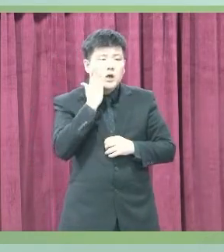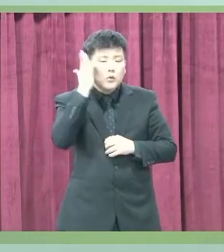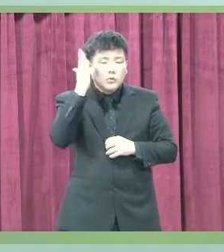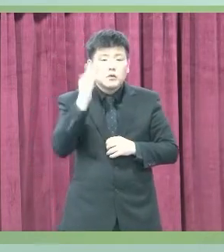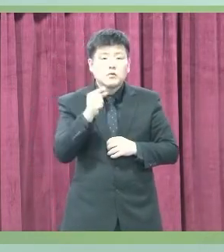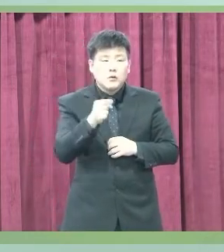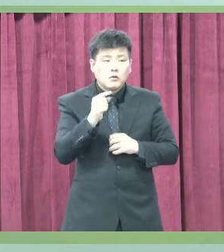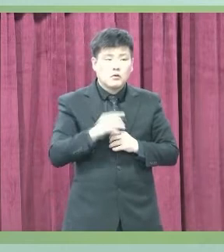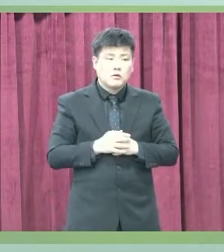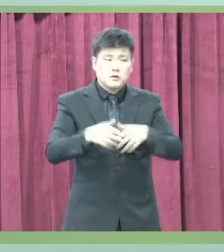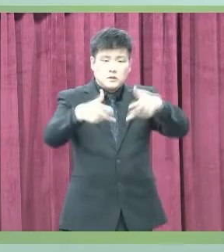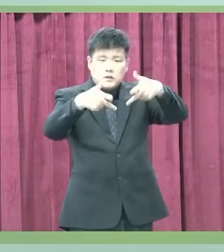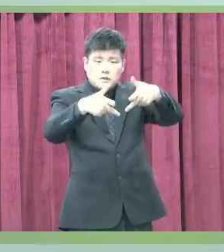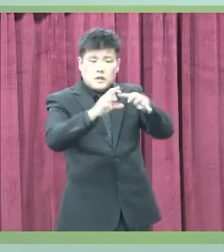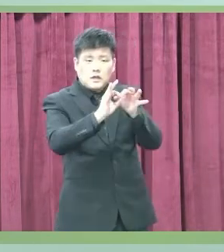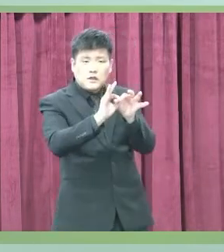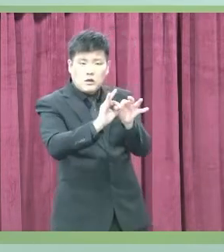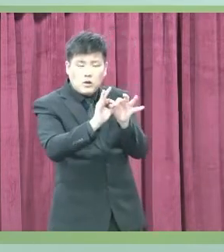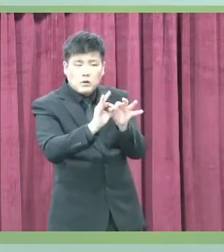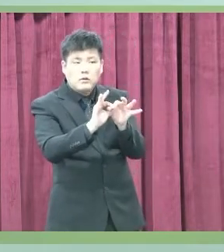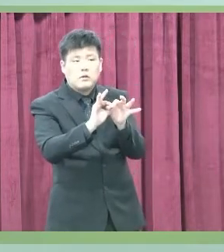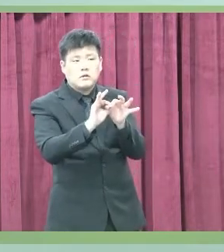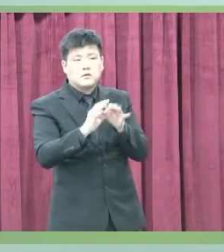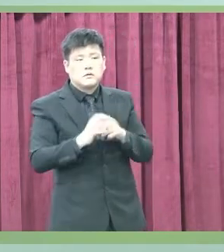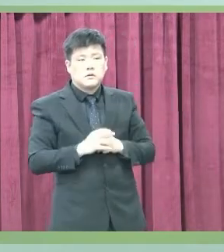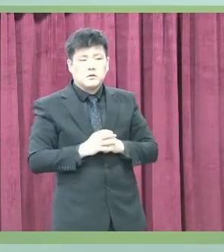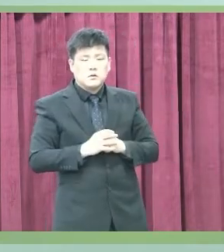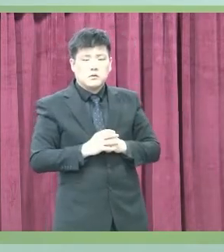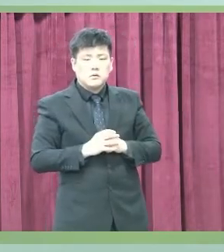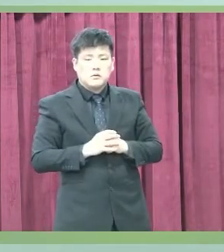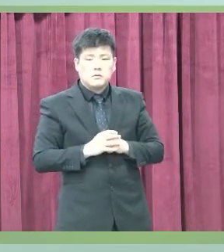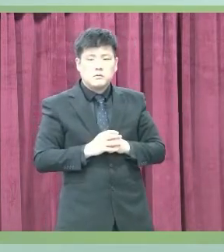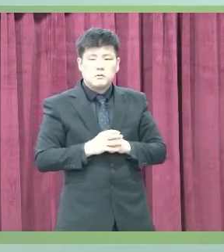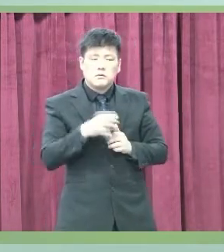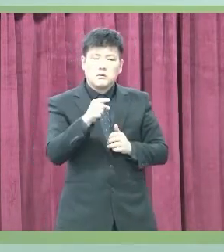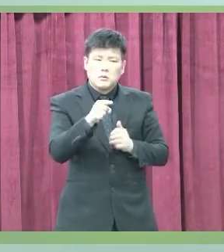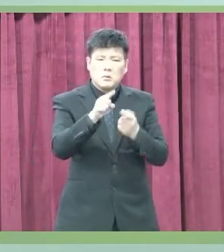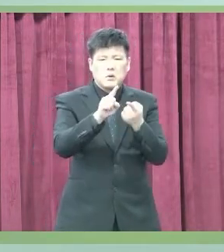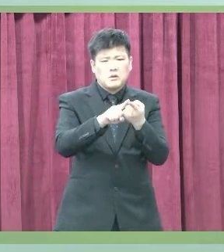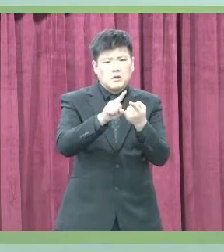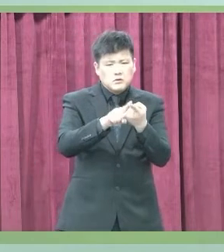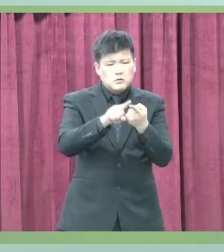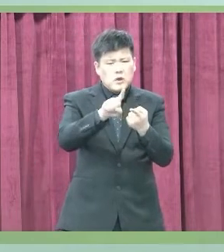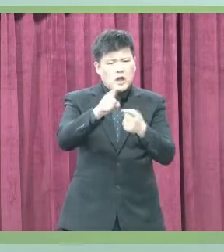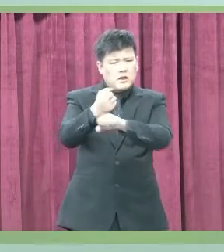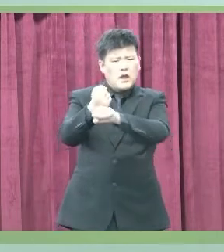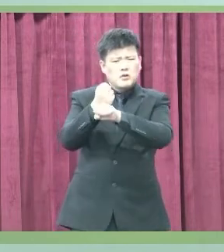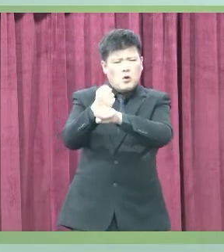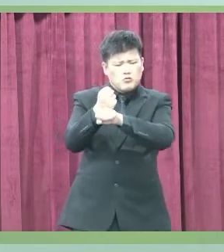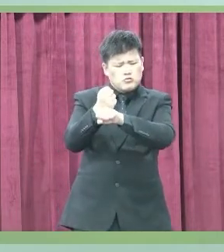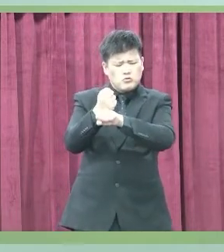거는 이 장애와 관련된 프라이머리나 세컨더리 질환을 조금 약간 의미했는데 이거 자체가 하나의 연구고 굉장히 복잡해요.